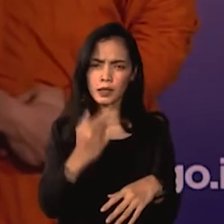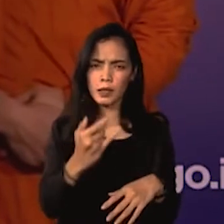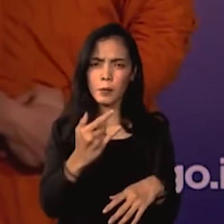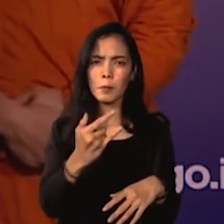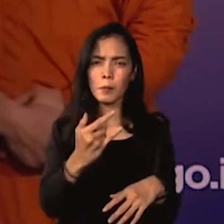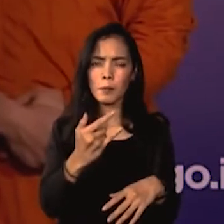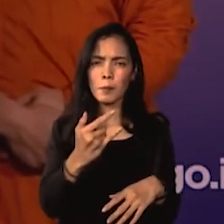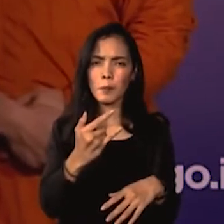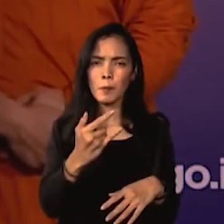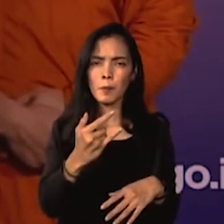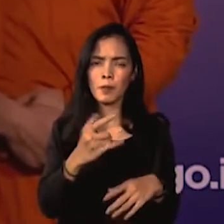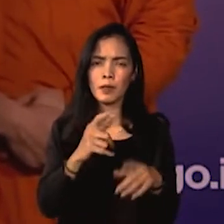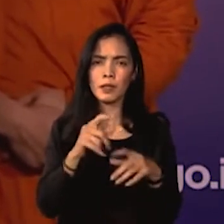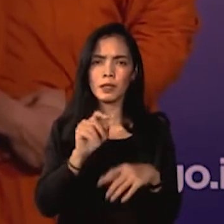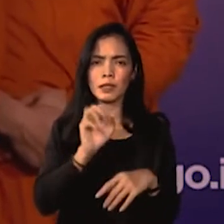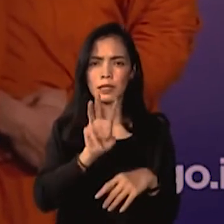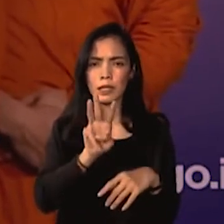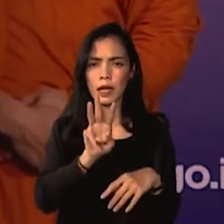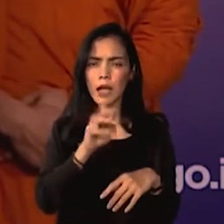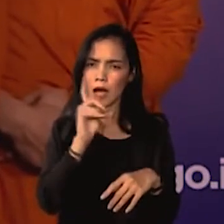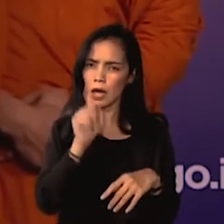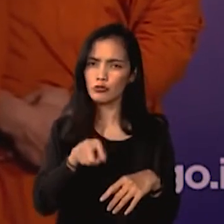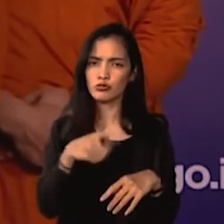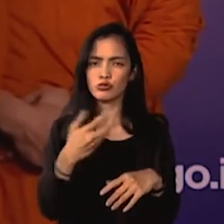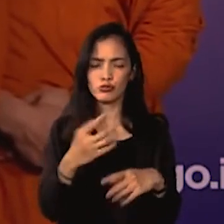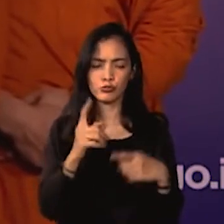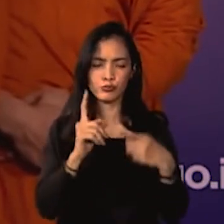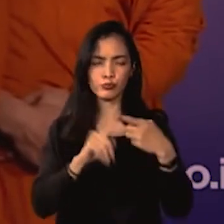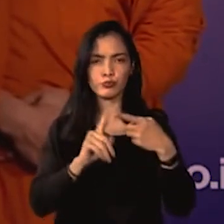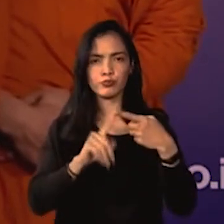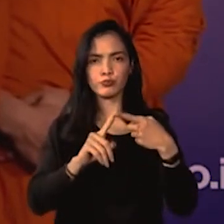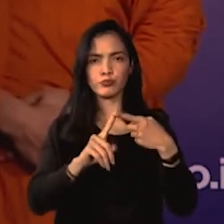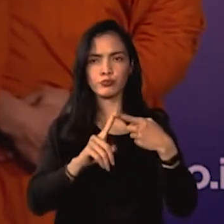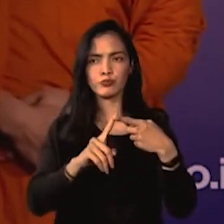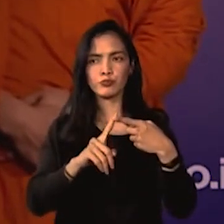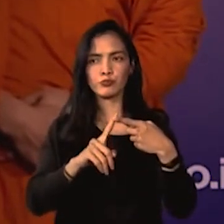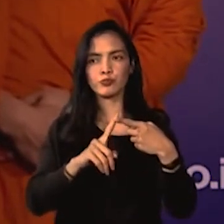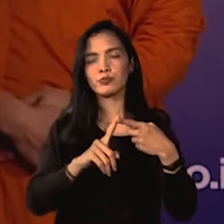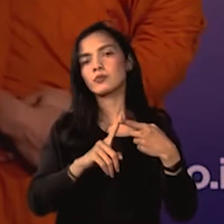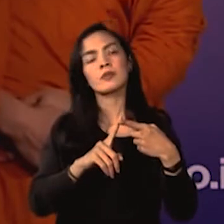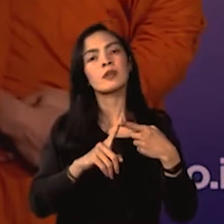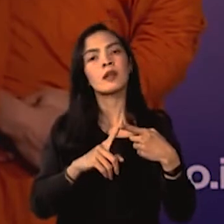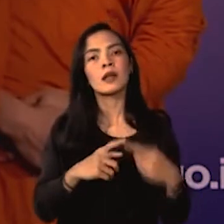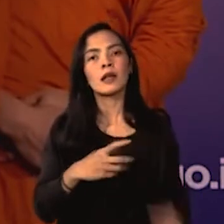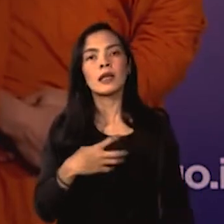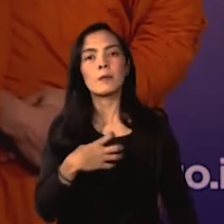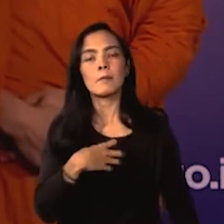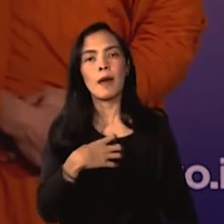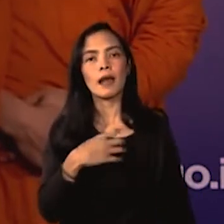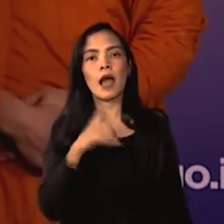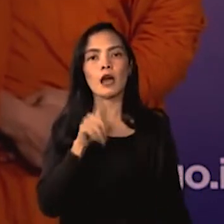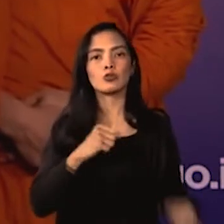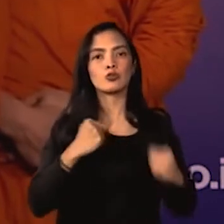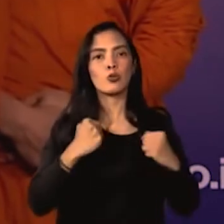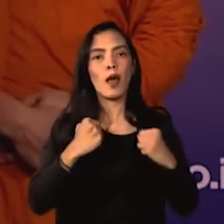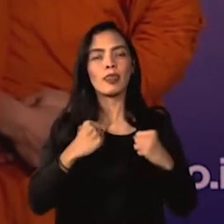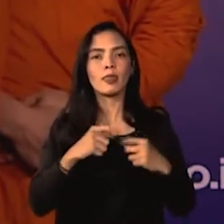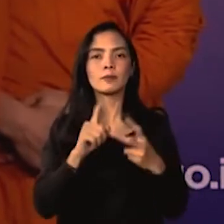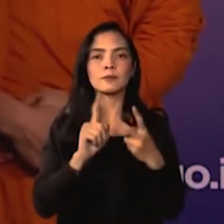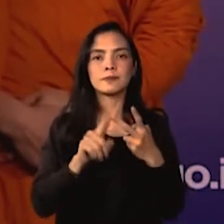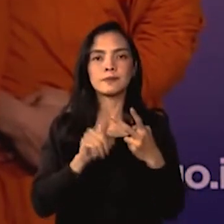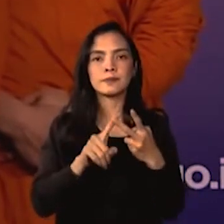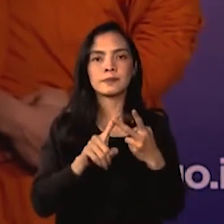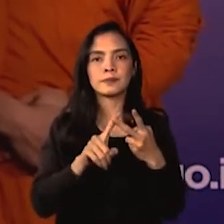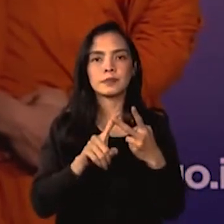wajib melakukan tiga hal, yaitu wajib untuk terus-menerus memperkuat iman, dan yang kedua adalah